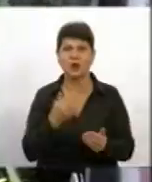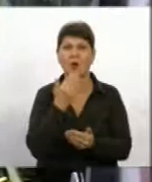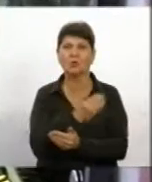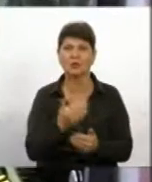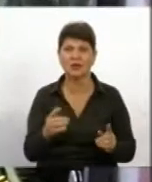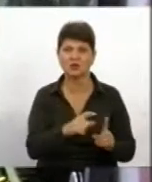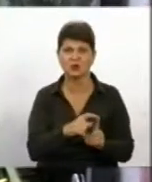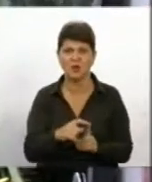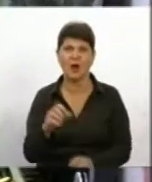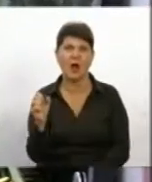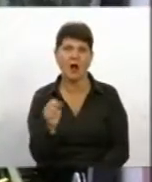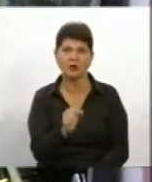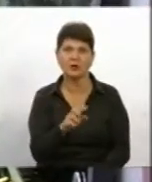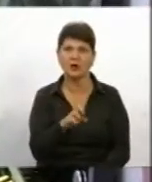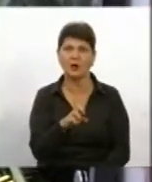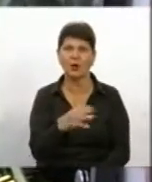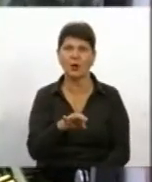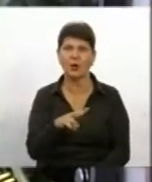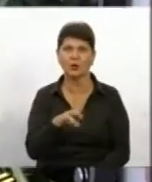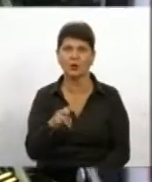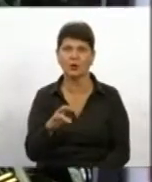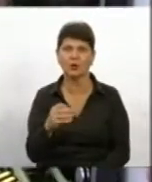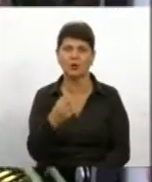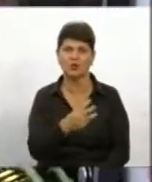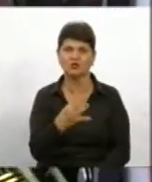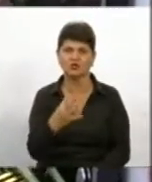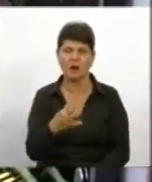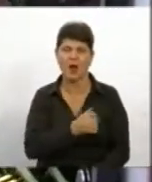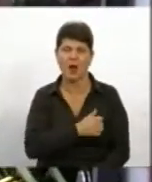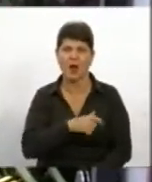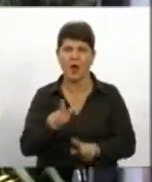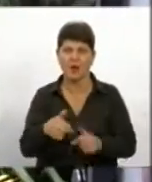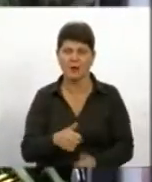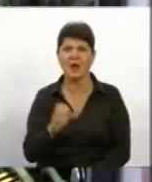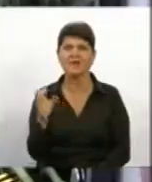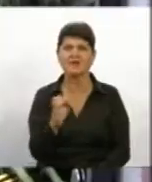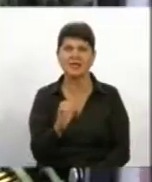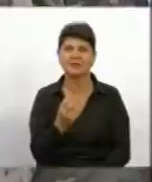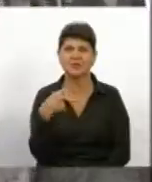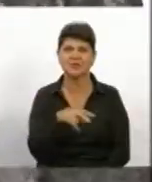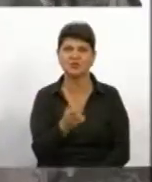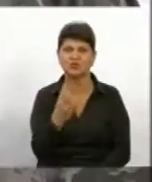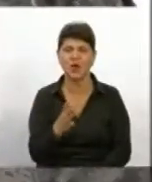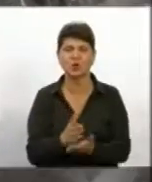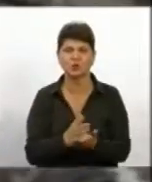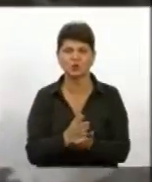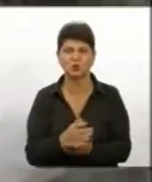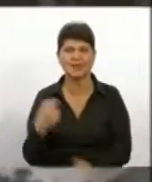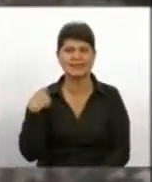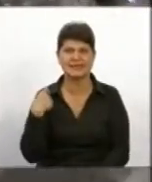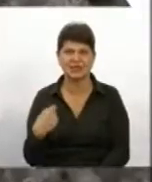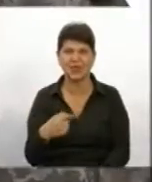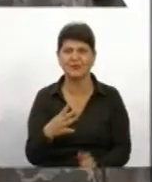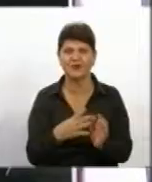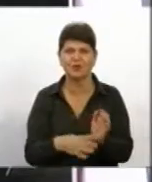вже. Анатолію Буйлуку було 34. До армії призвали у серпні 2014-го. Служив сержантом